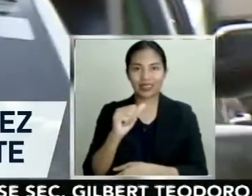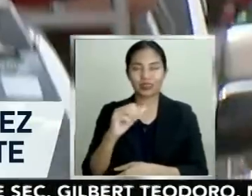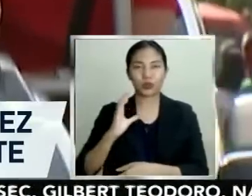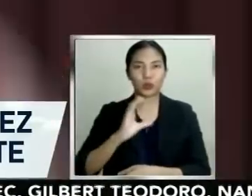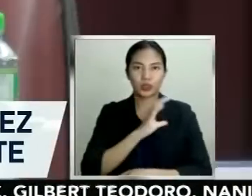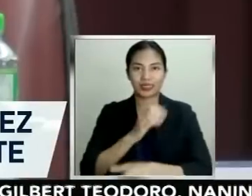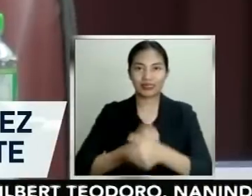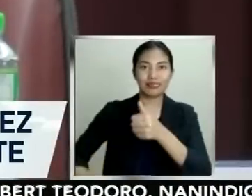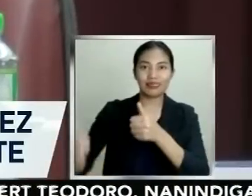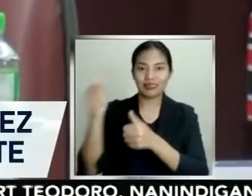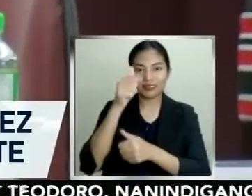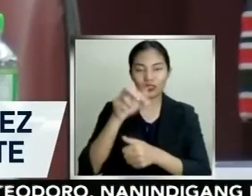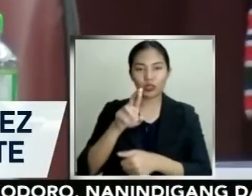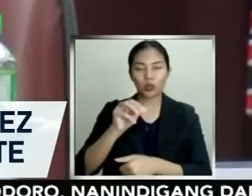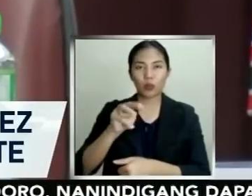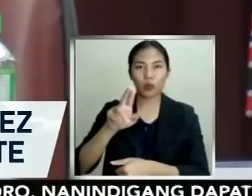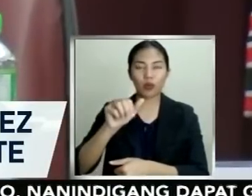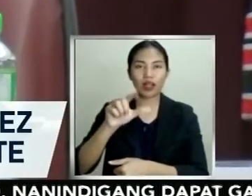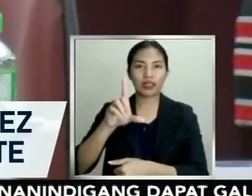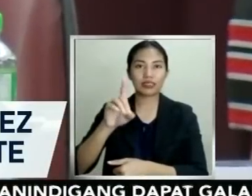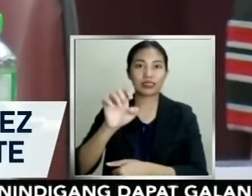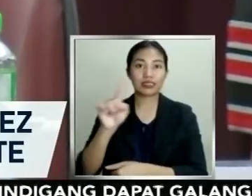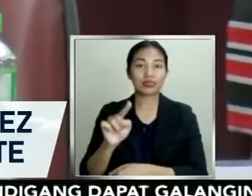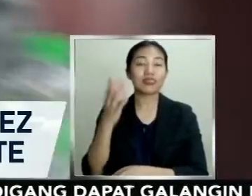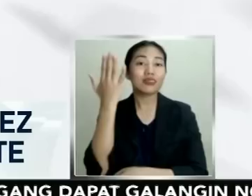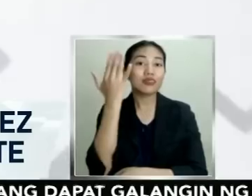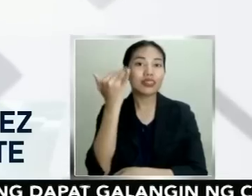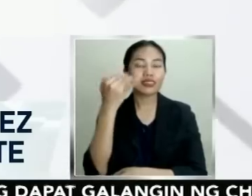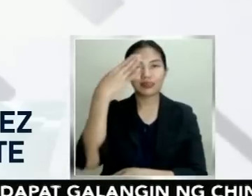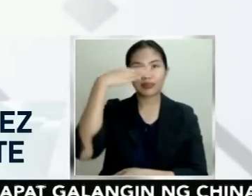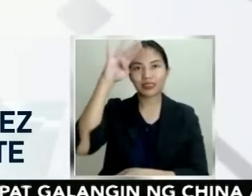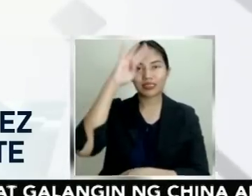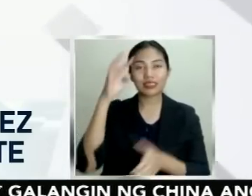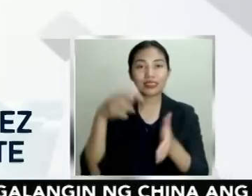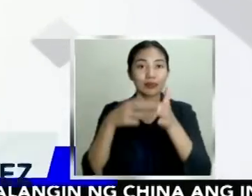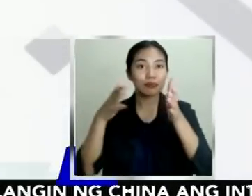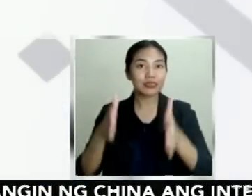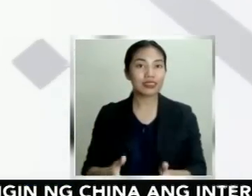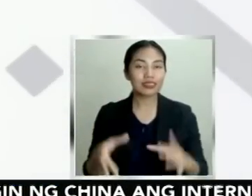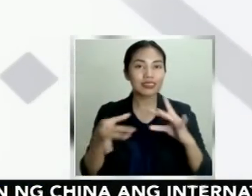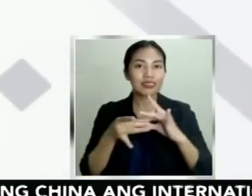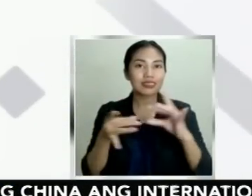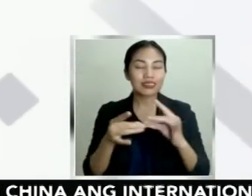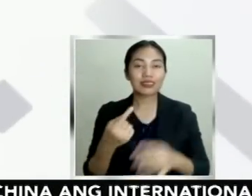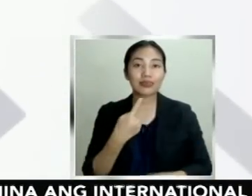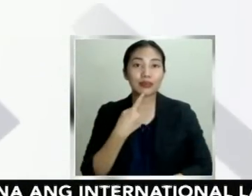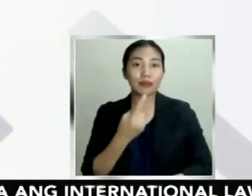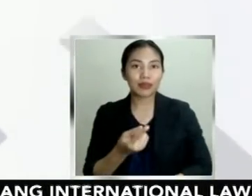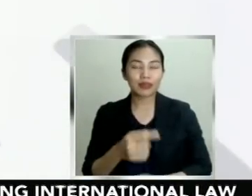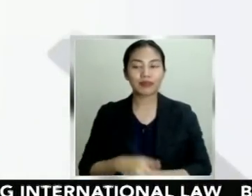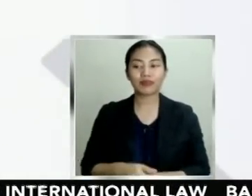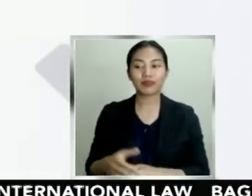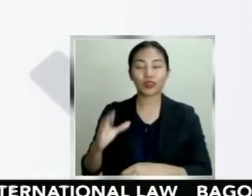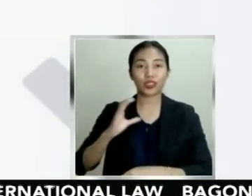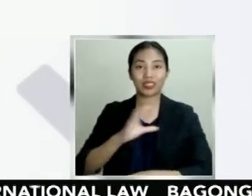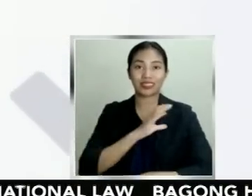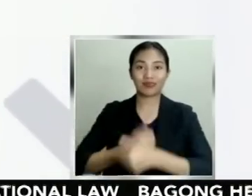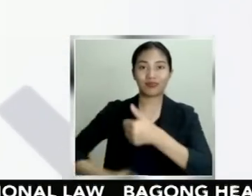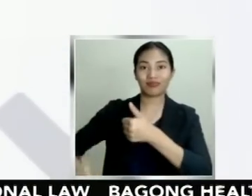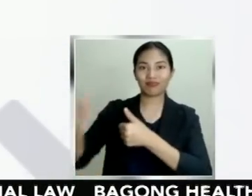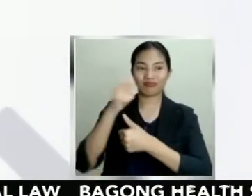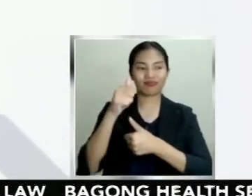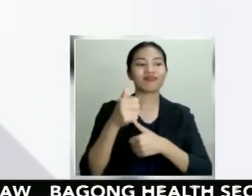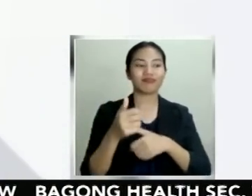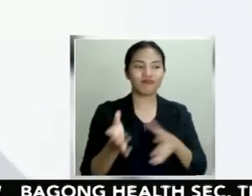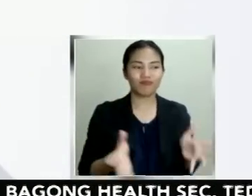na statement ni Cavite Representative Elpidio Barzaga na nagsabing si Romualdez daw ang nagsulong na tumakbo si Duterte sa